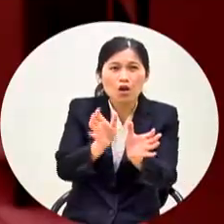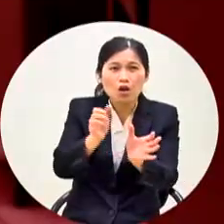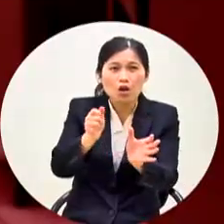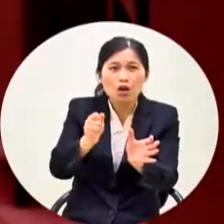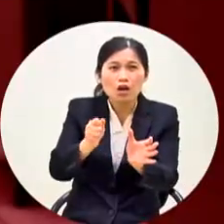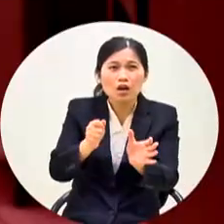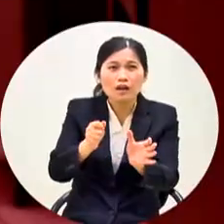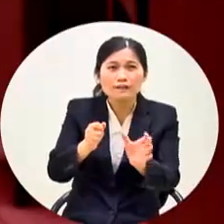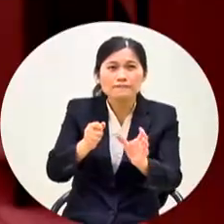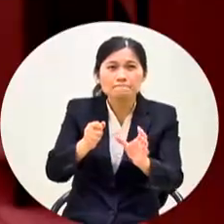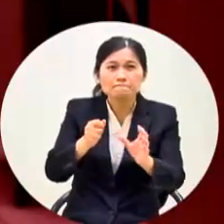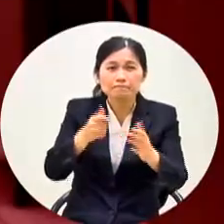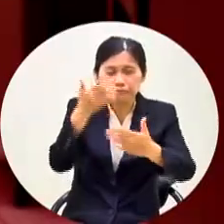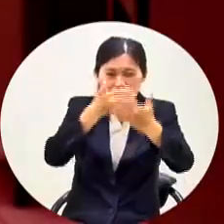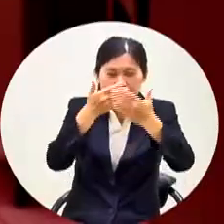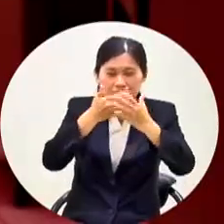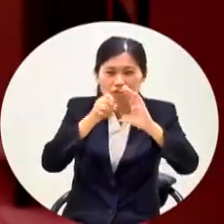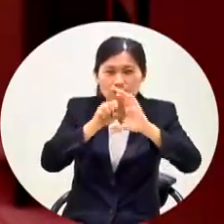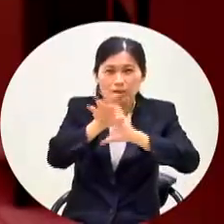抛播影给你看哦。